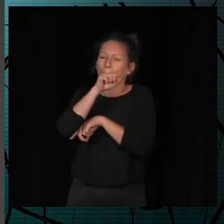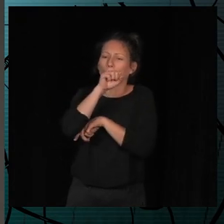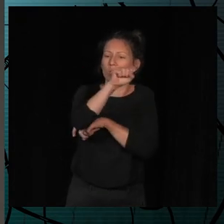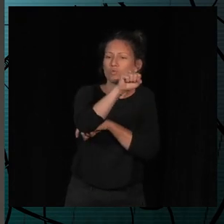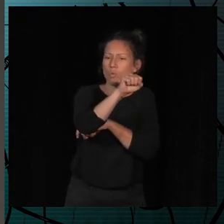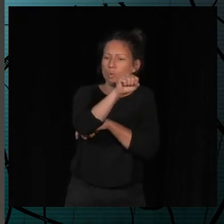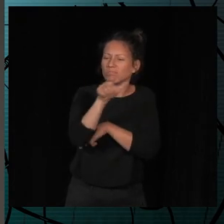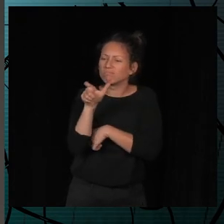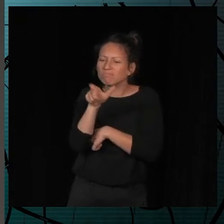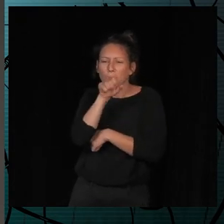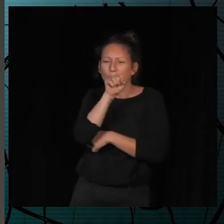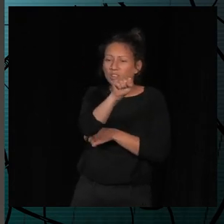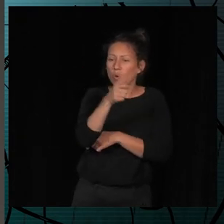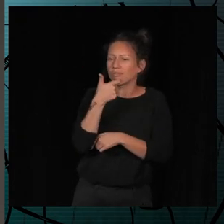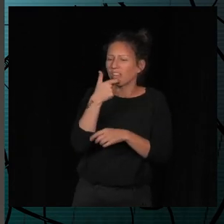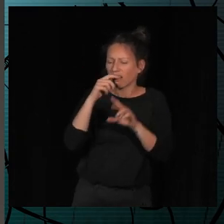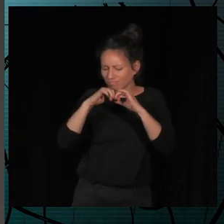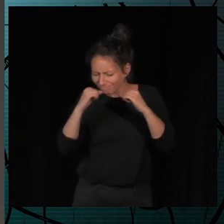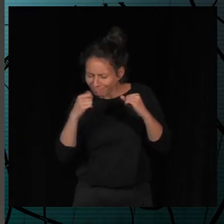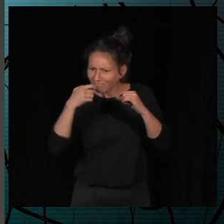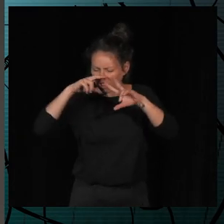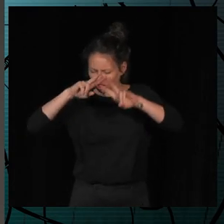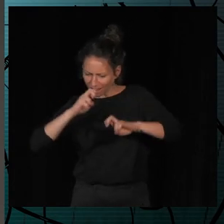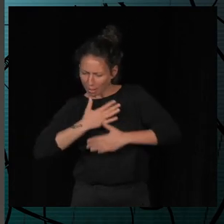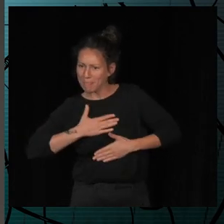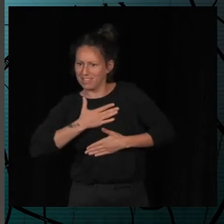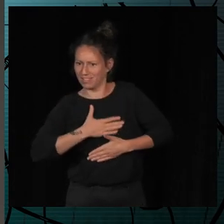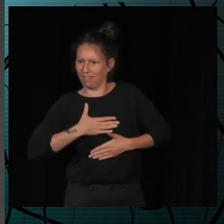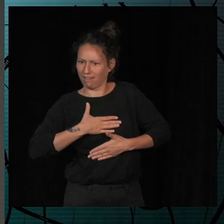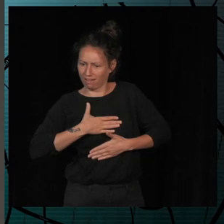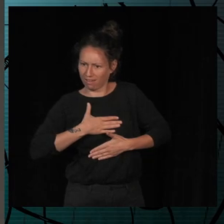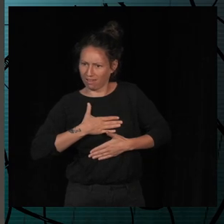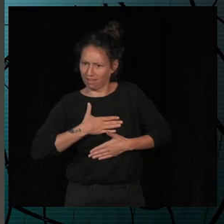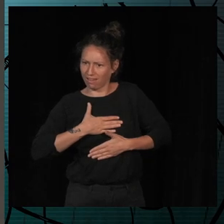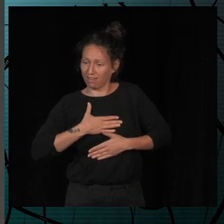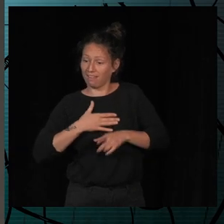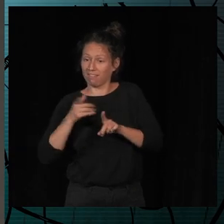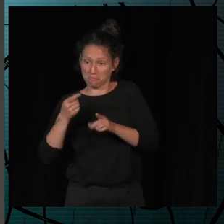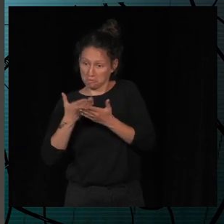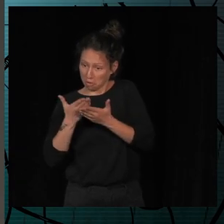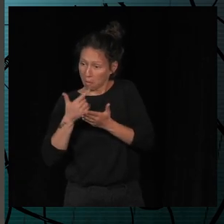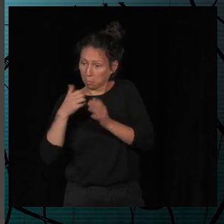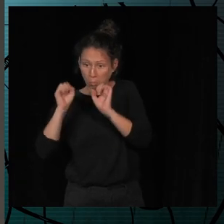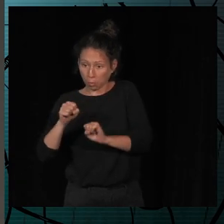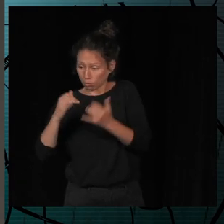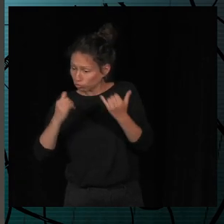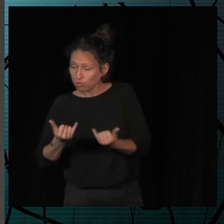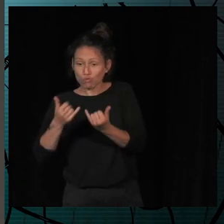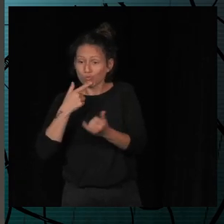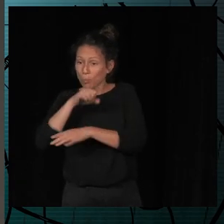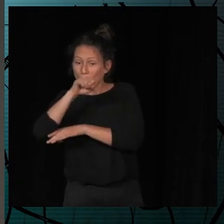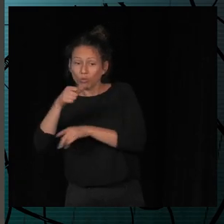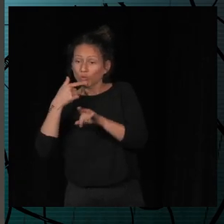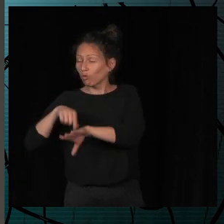et et et et et le jeu pathologique c'est la fuite du déplaisir c'est très différent quand